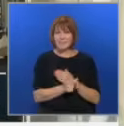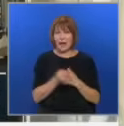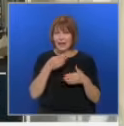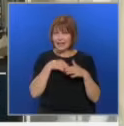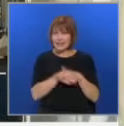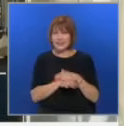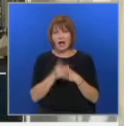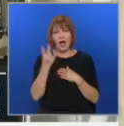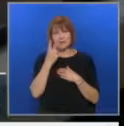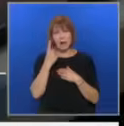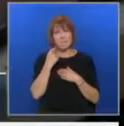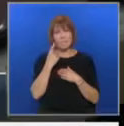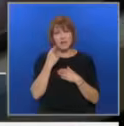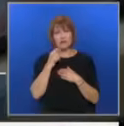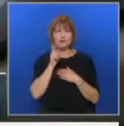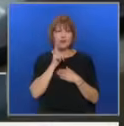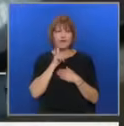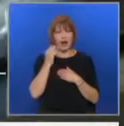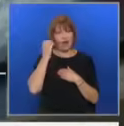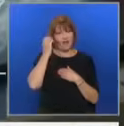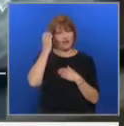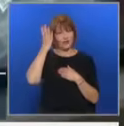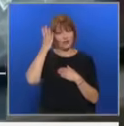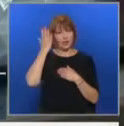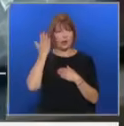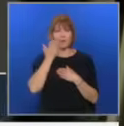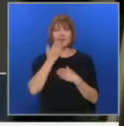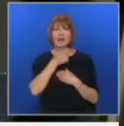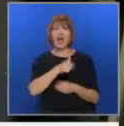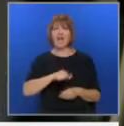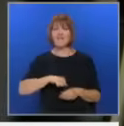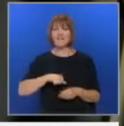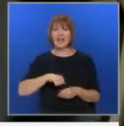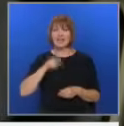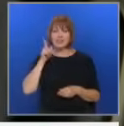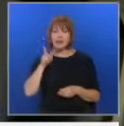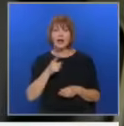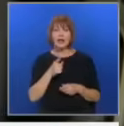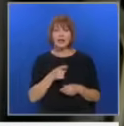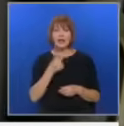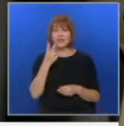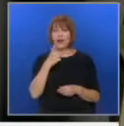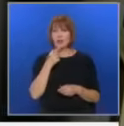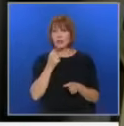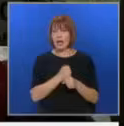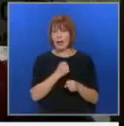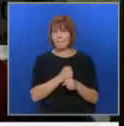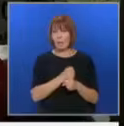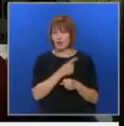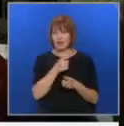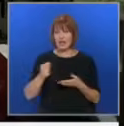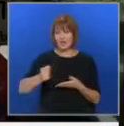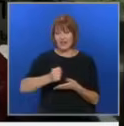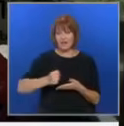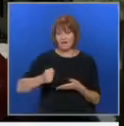разбрахме, че е млад човек с висше образование от Враца, който вече втора година работи в депото и до момента няма нарушения. Не знаят